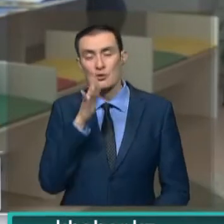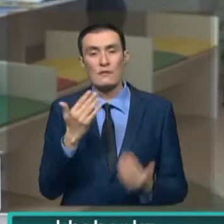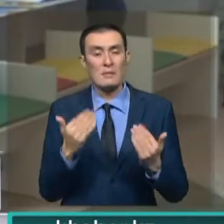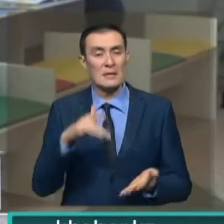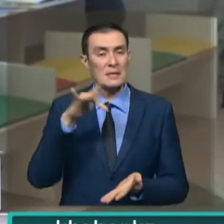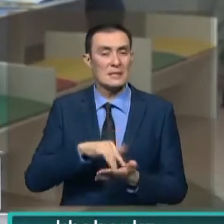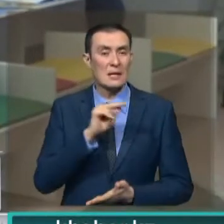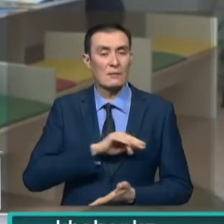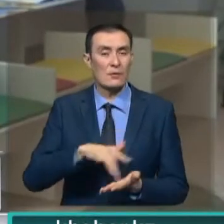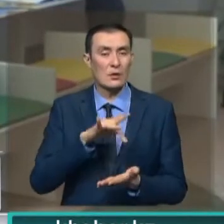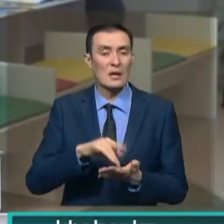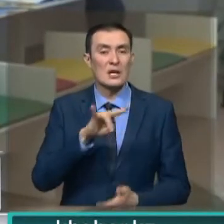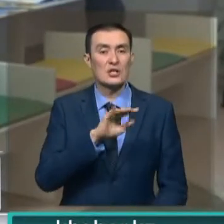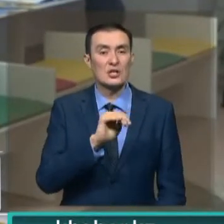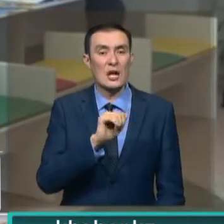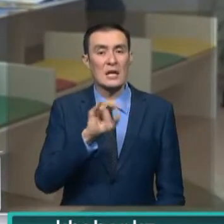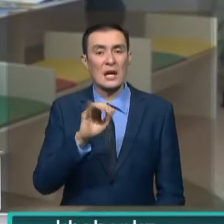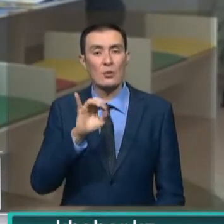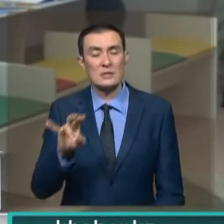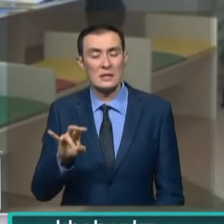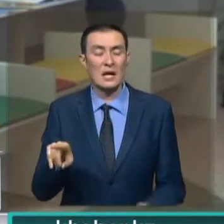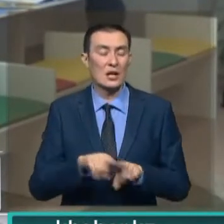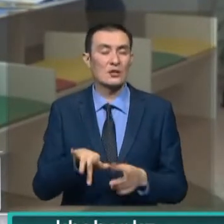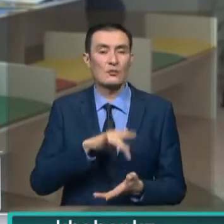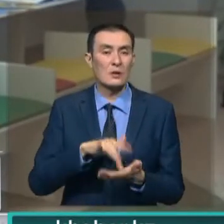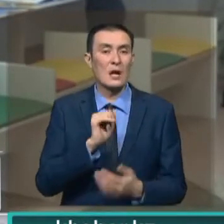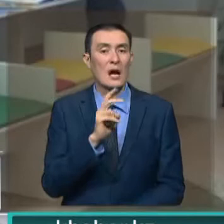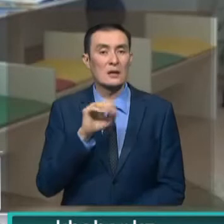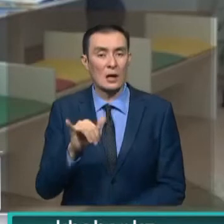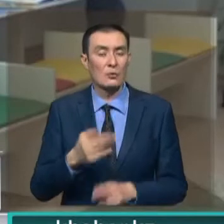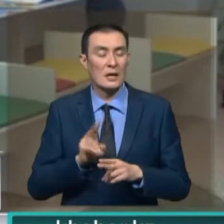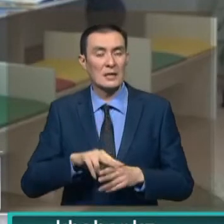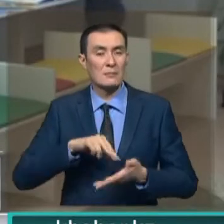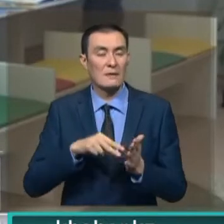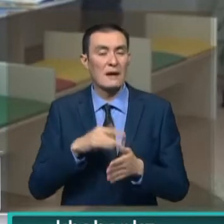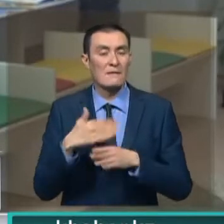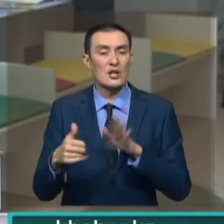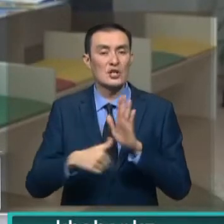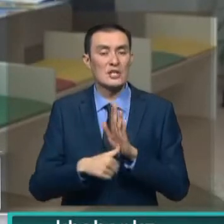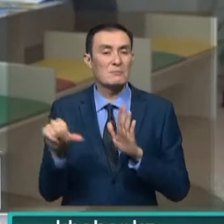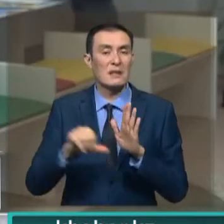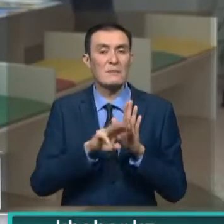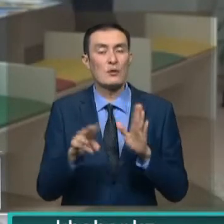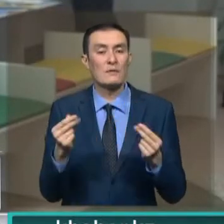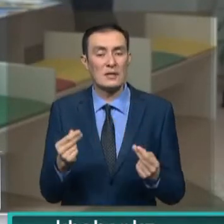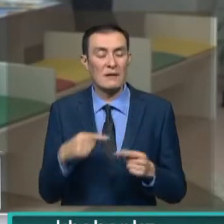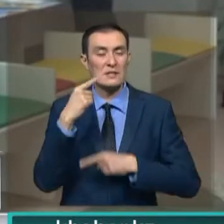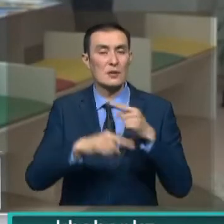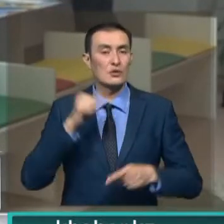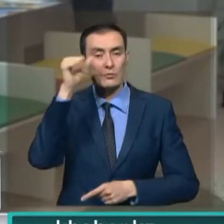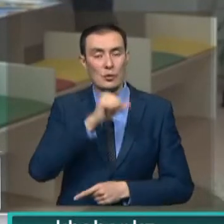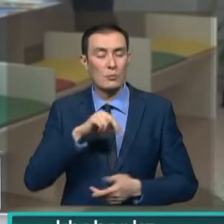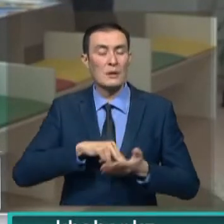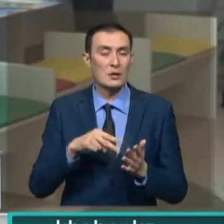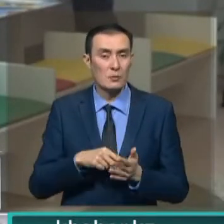работают в городах жена у зины актау а также мандаринском районе на эти цели выделено почти 6 половиной миллионов тенге в следующем году по области